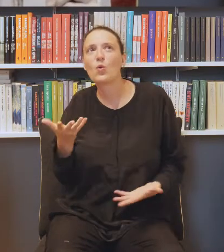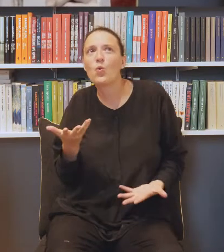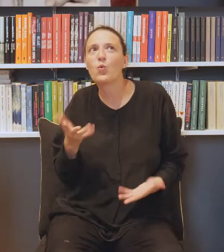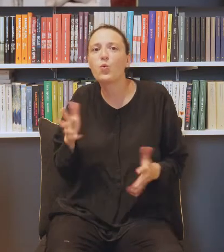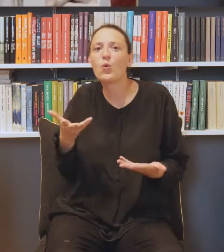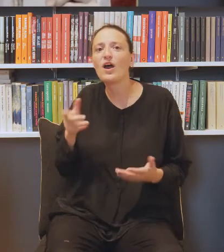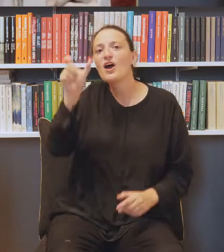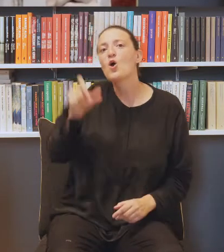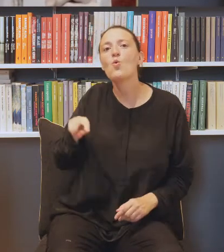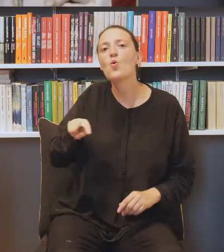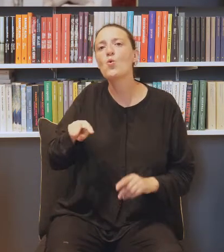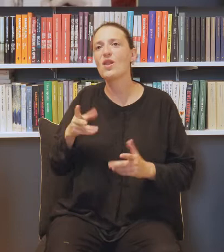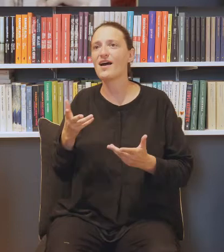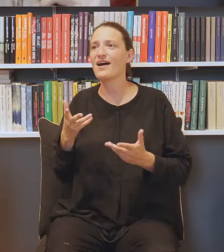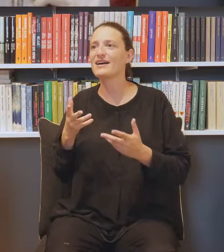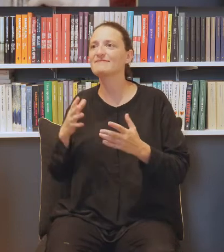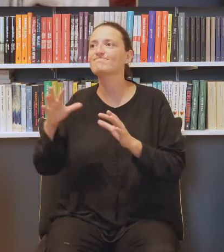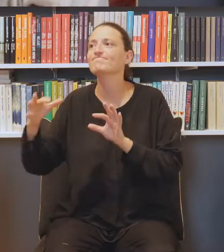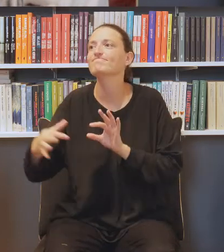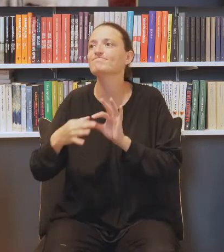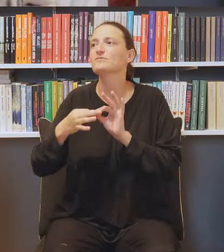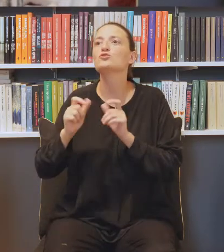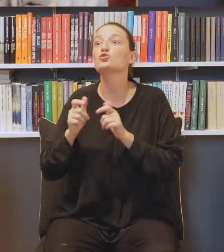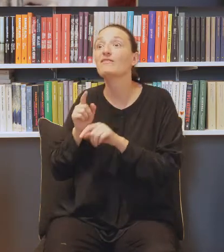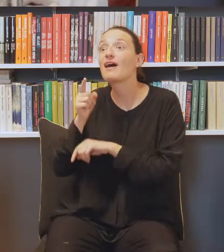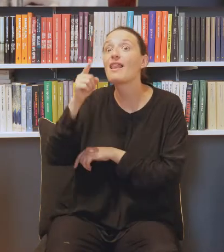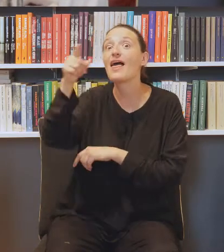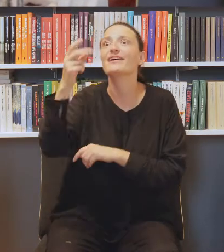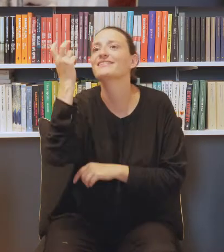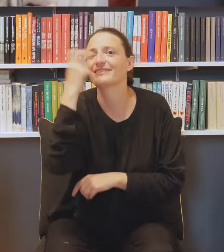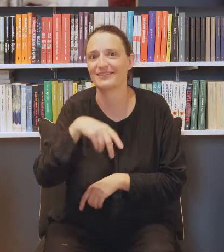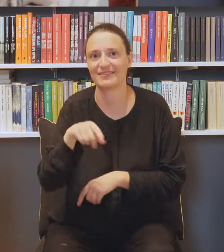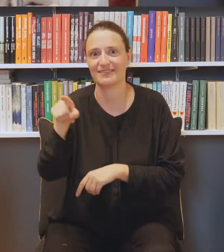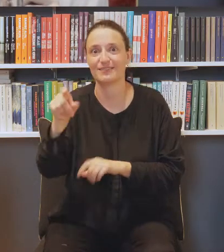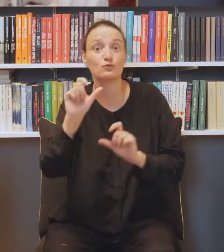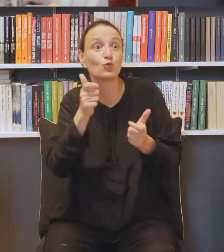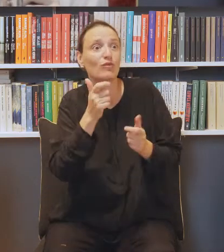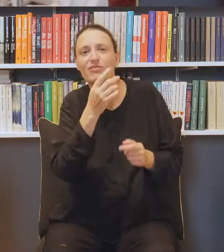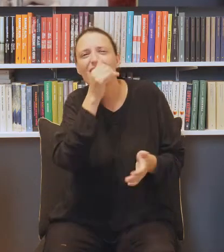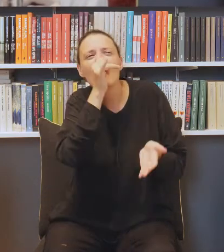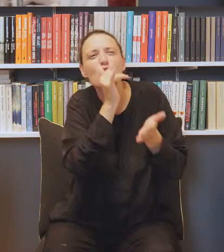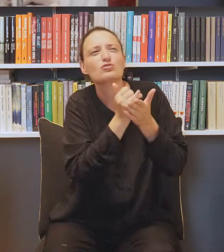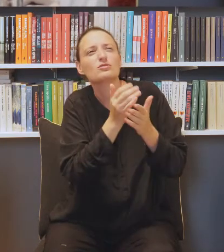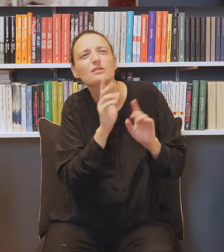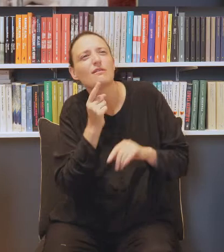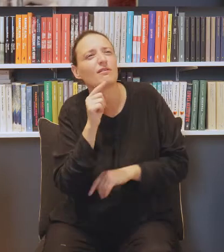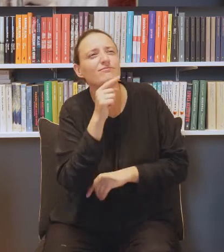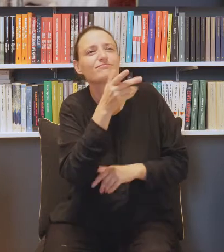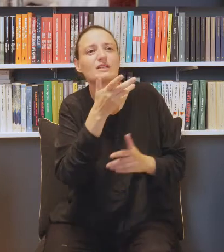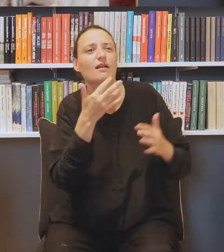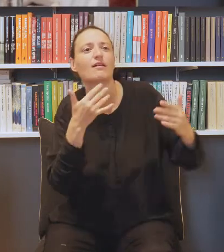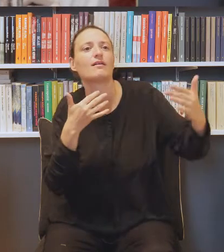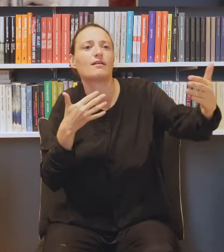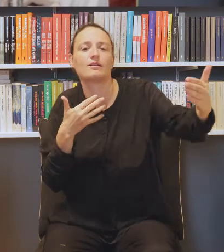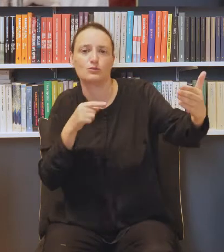ciągnie ją w stronę tego, co dalekie, co takie niemożliwe, czyli w stronę tego, tych ludzi,